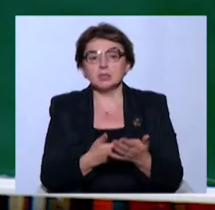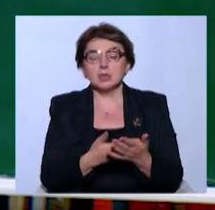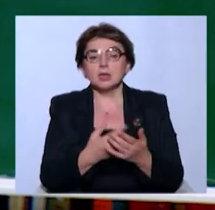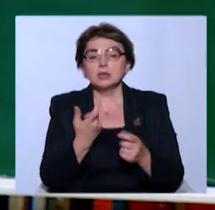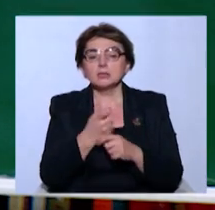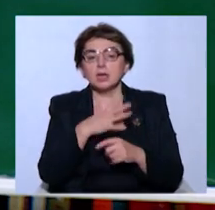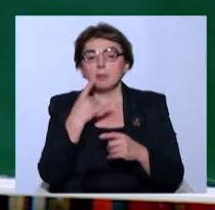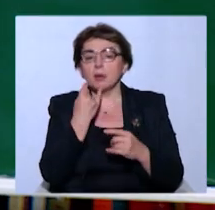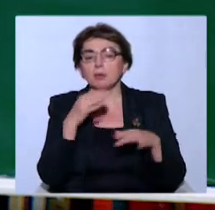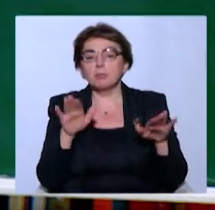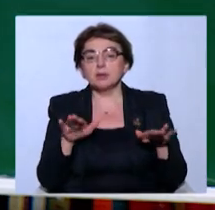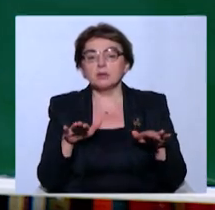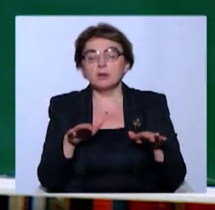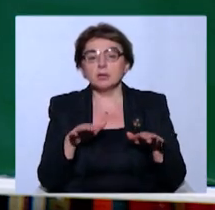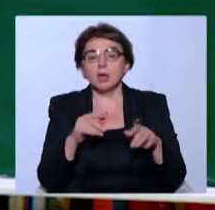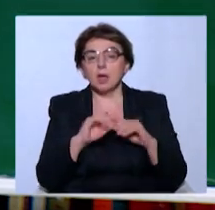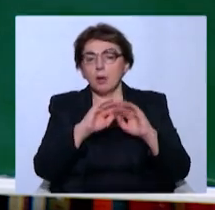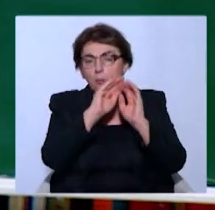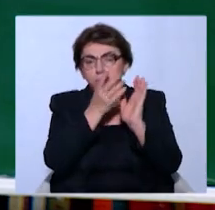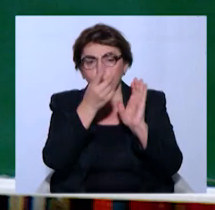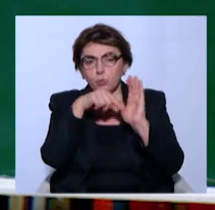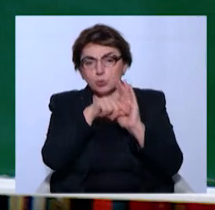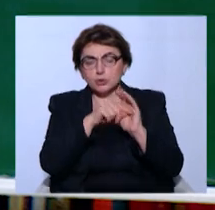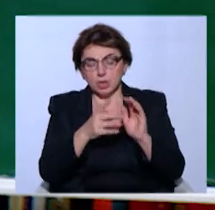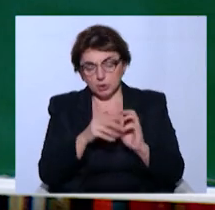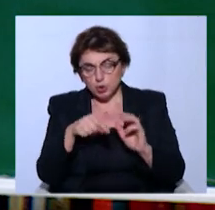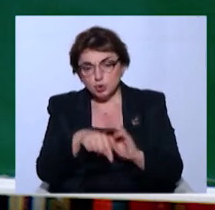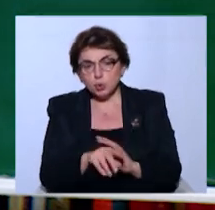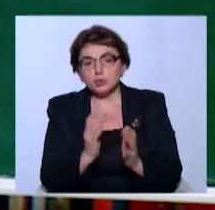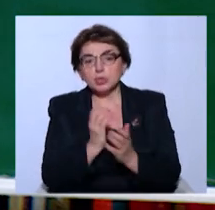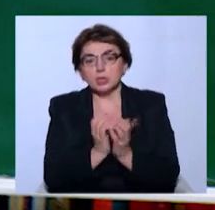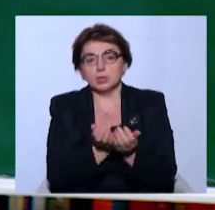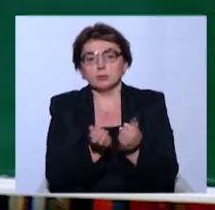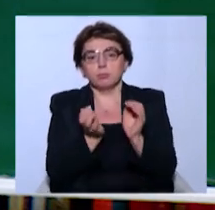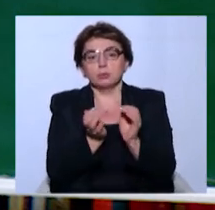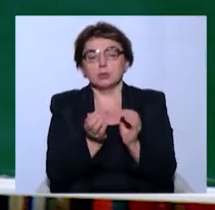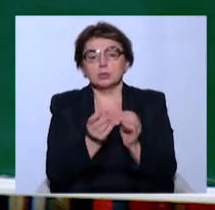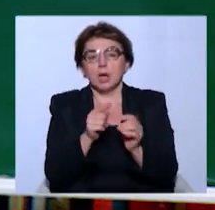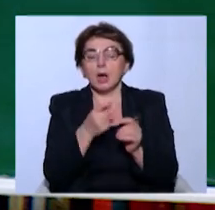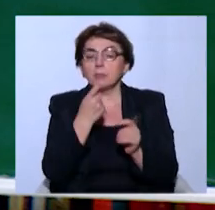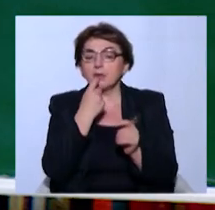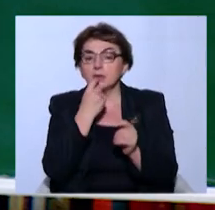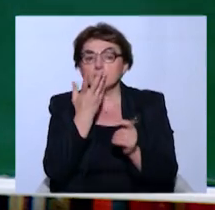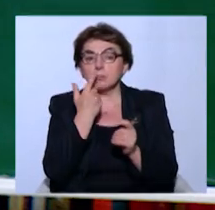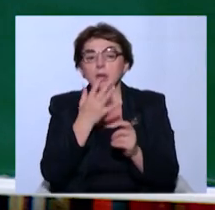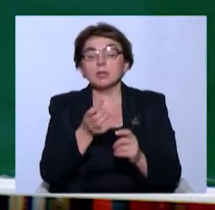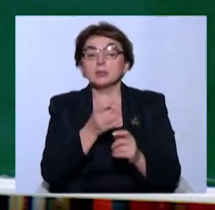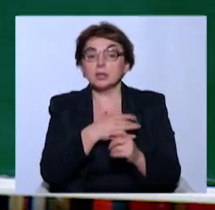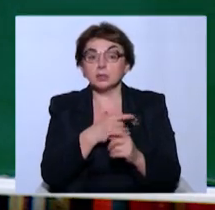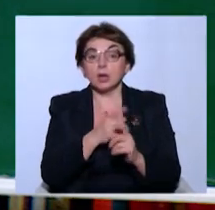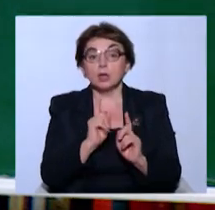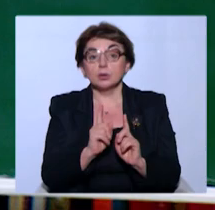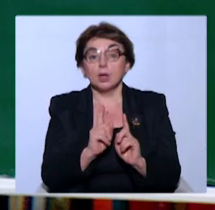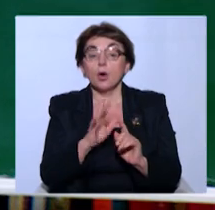ბევრი ფრინველი ფუღუროში ან სოროში იკეთებს ბუდეს. ამ შემთხვევაში მათი კვერცხები თეთრია.